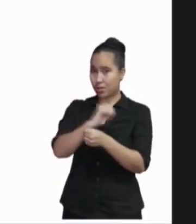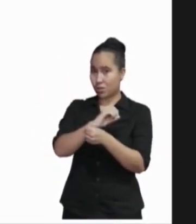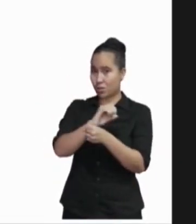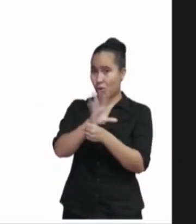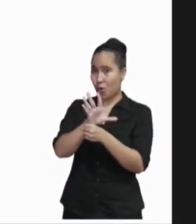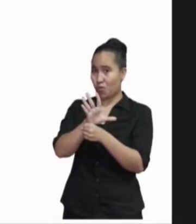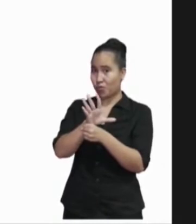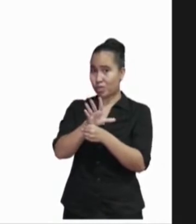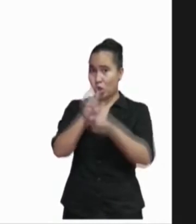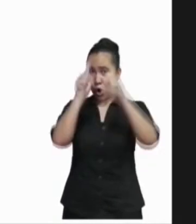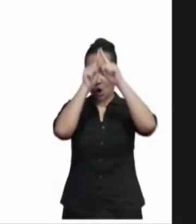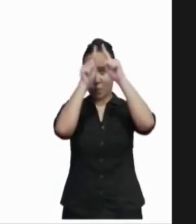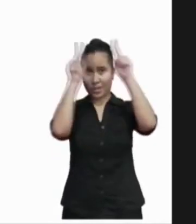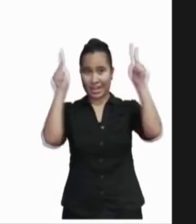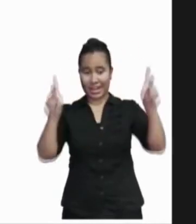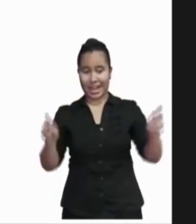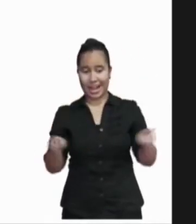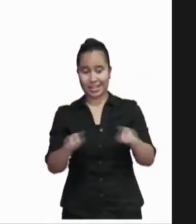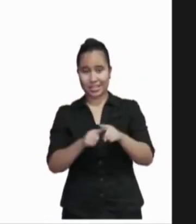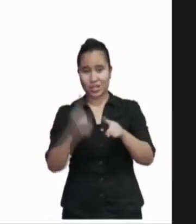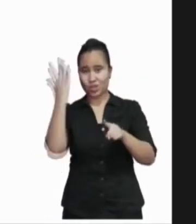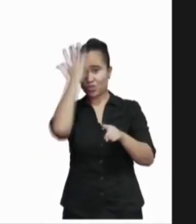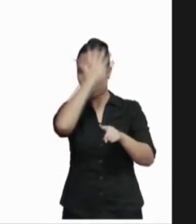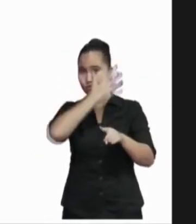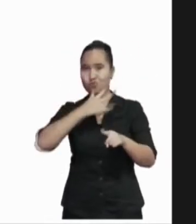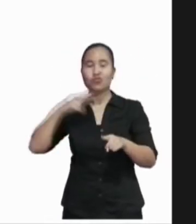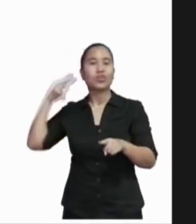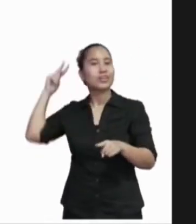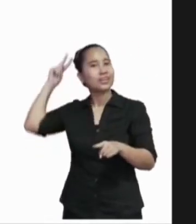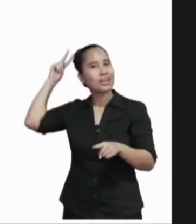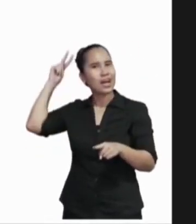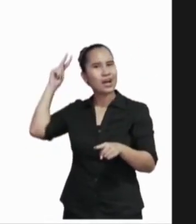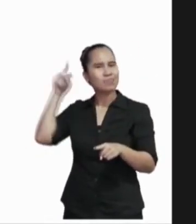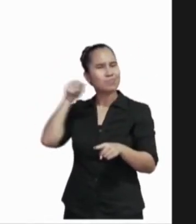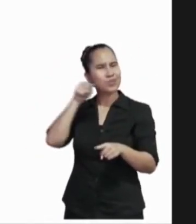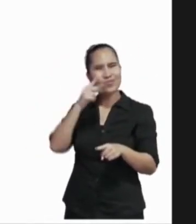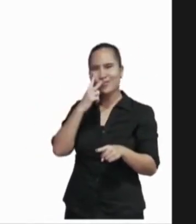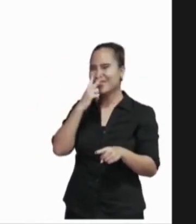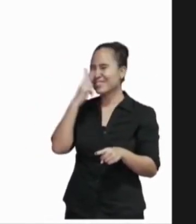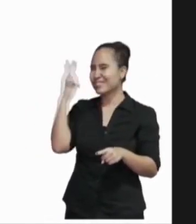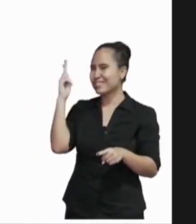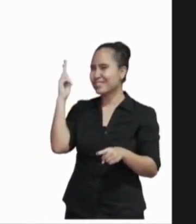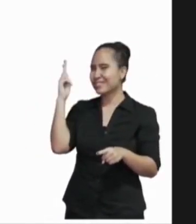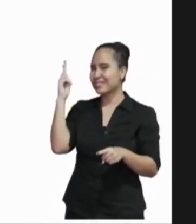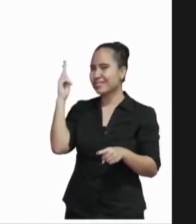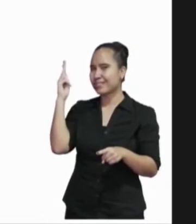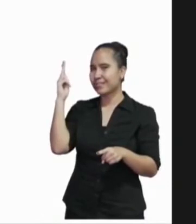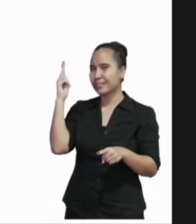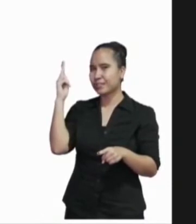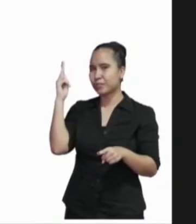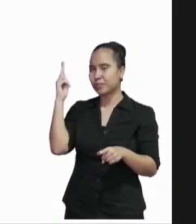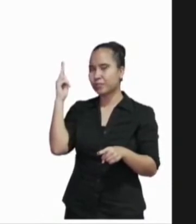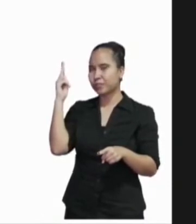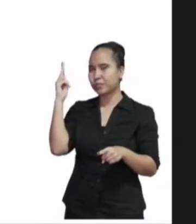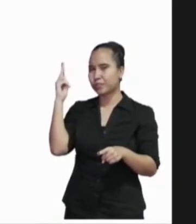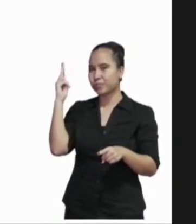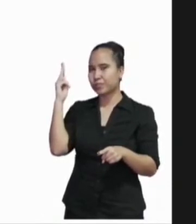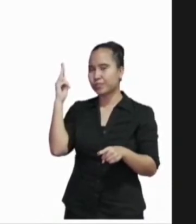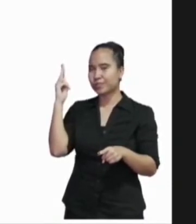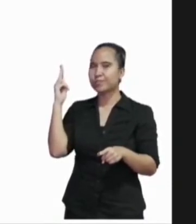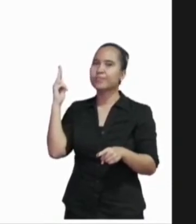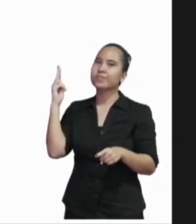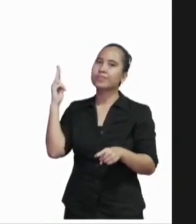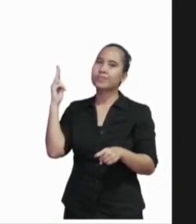op de kaart van Suriname. En u ziet op deze kaart dat het voornamelijk